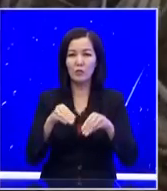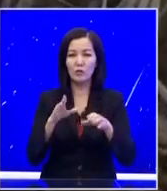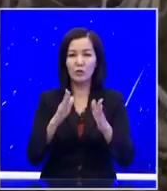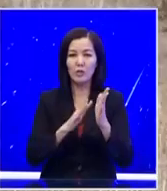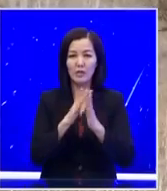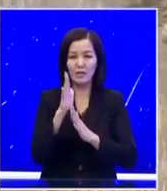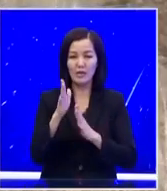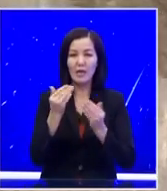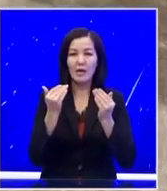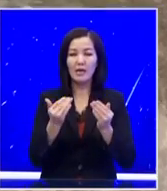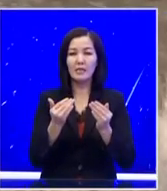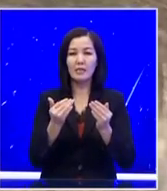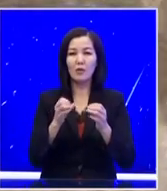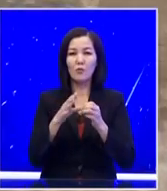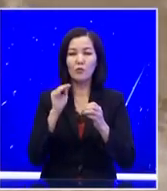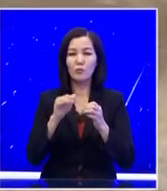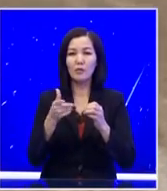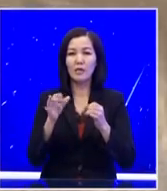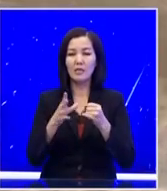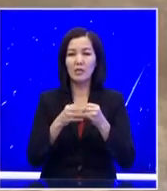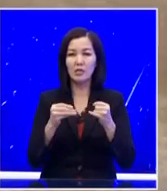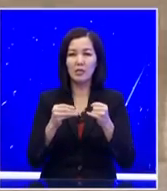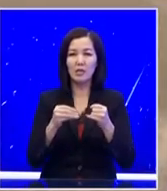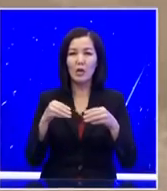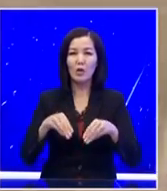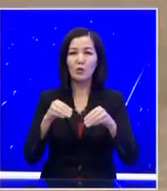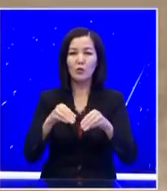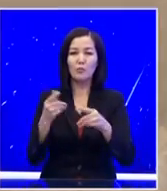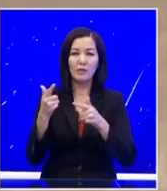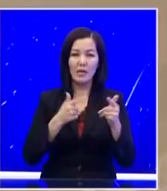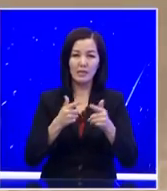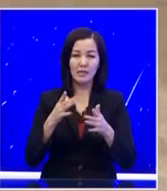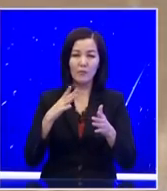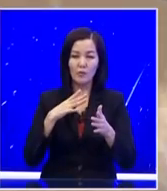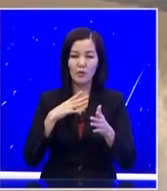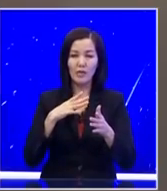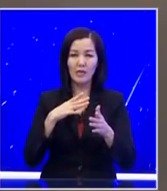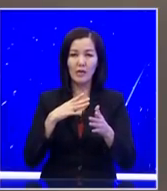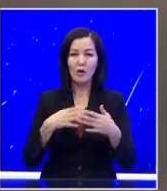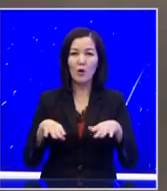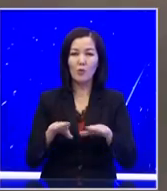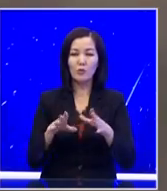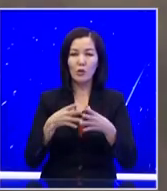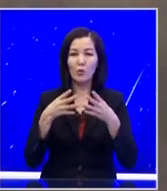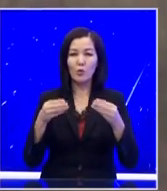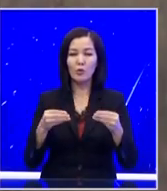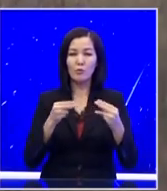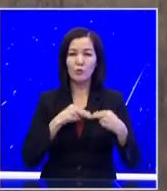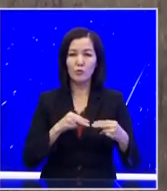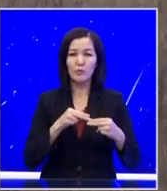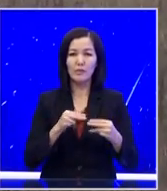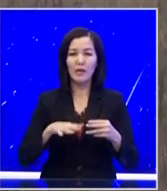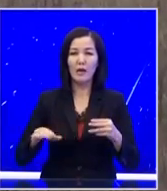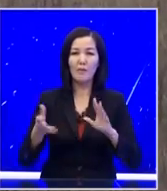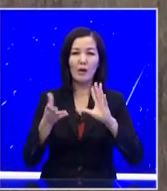Бүгінгі күні шаруалар 13.000 гектар жерді жыртып, тұқым себуге әзірлеп қойыпты. Осындай көктемгі дала жұмыстарына